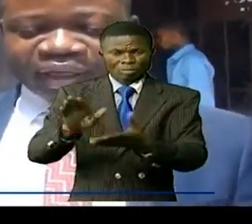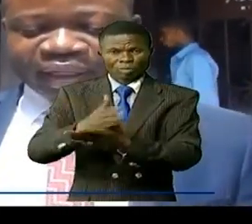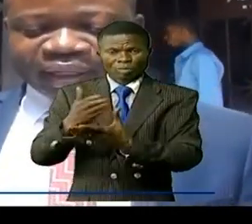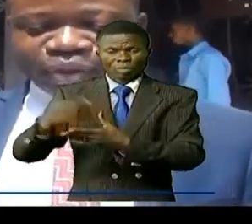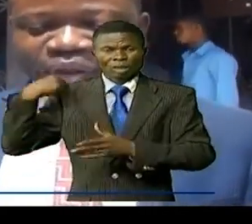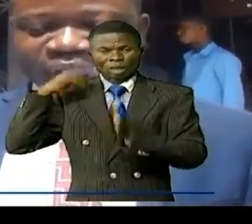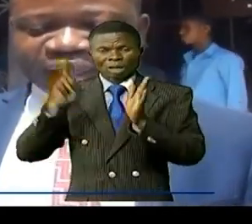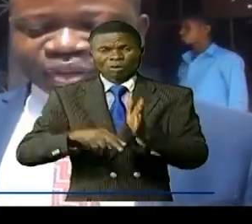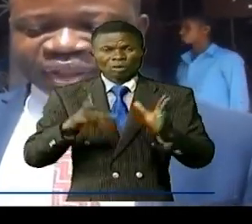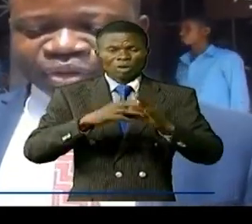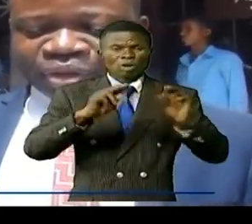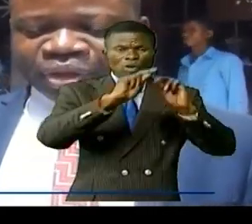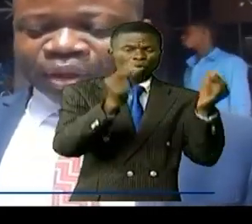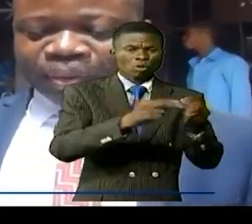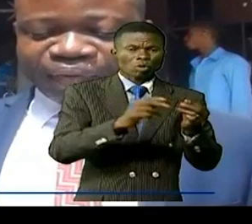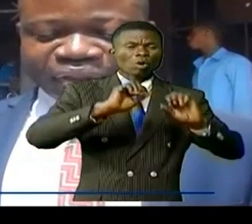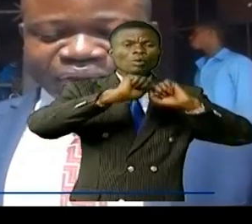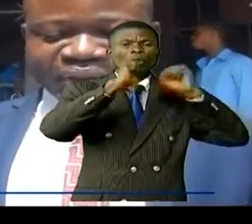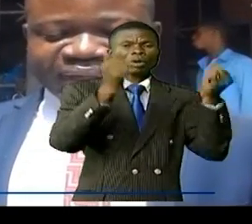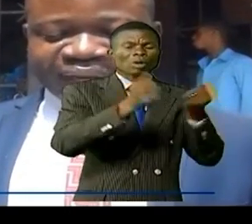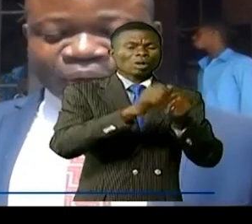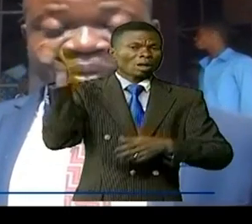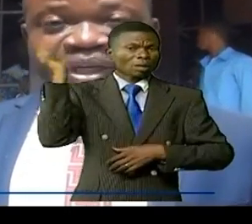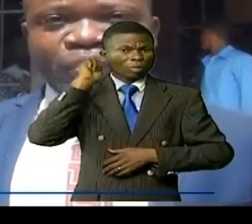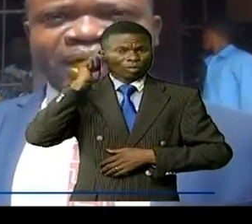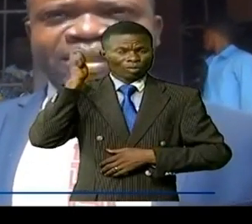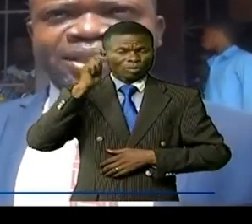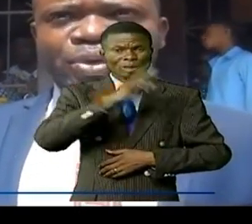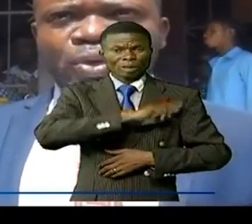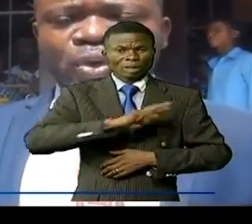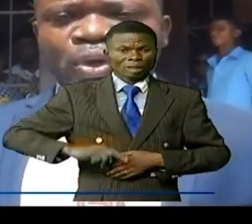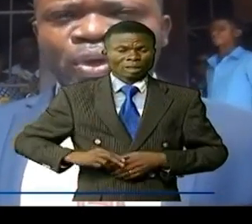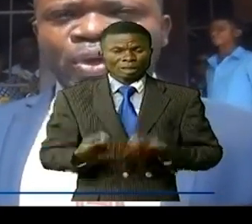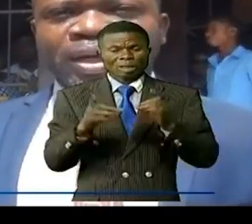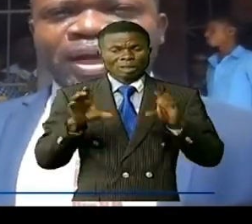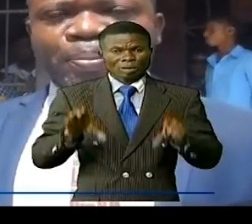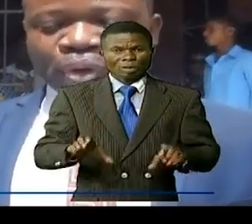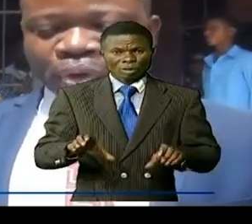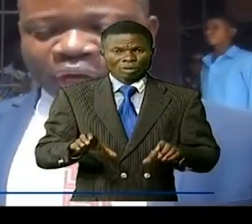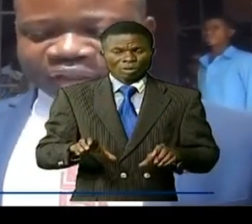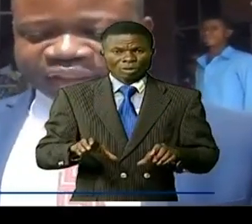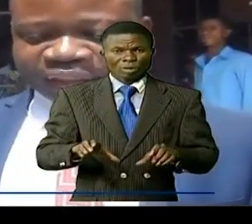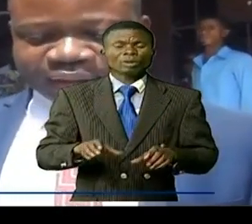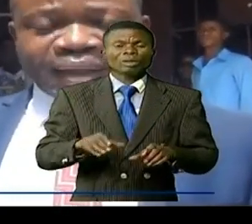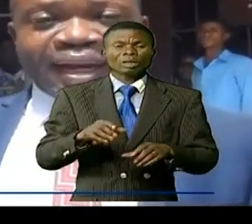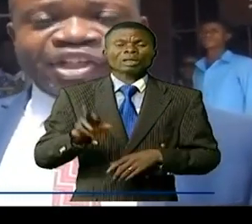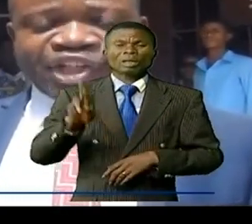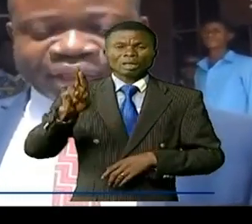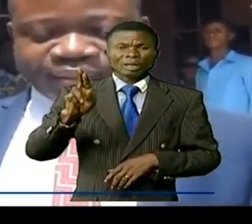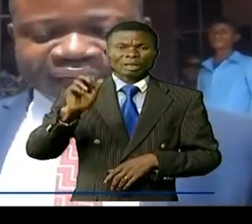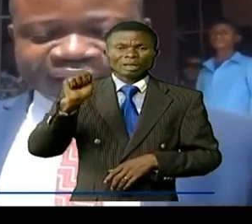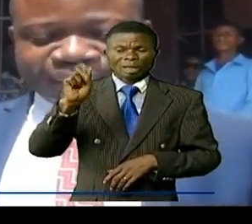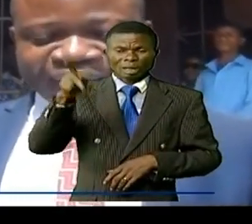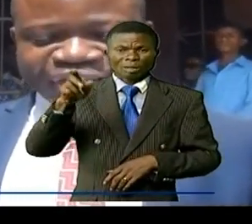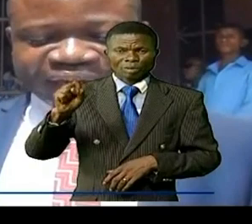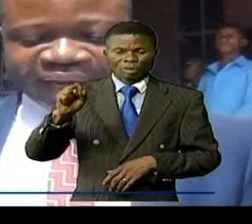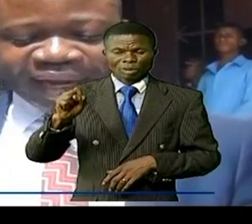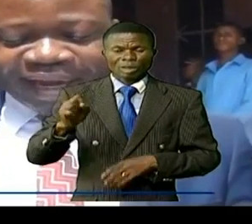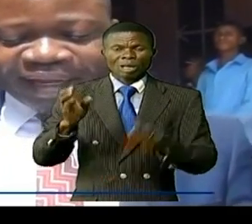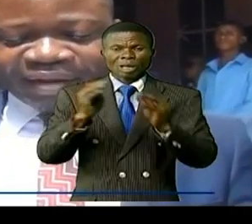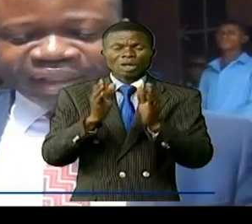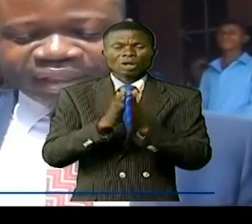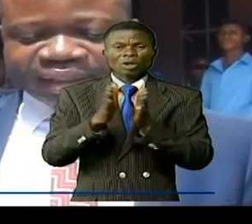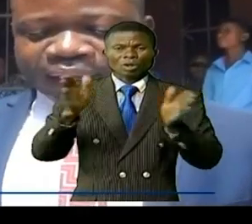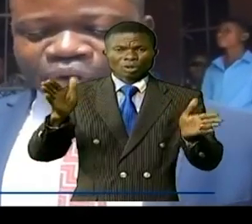gouvernement et les réseaux des associations de professeurs de la République démocratique du Congo, RAPICO en sigle. L'AG, l'assemblée générale